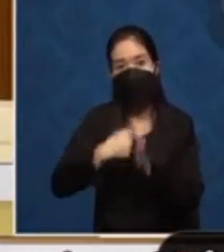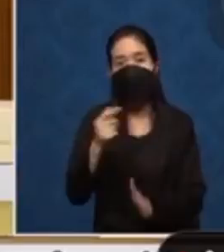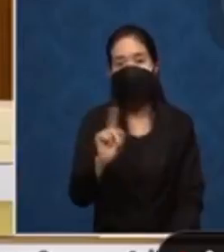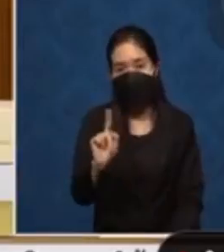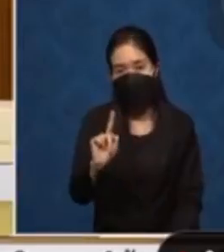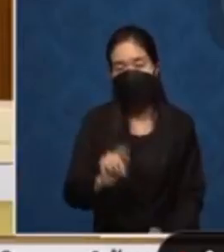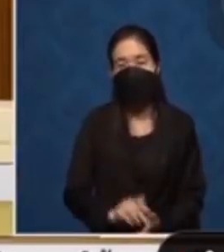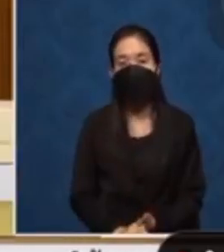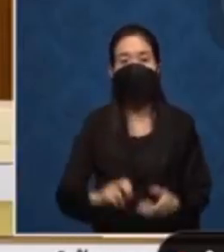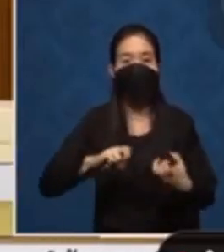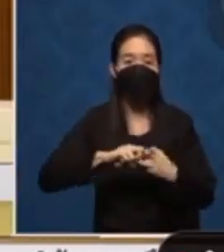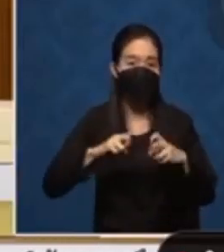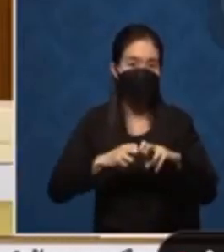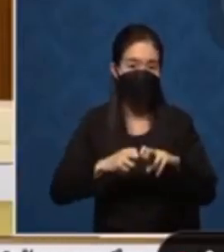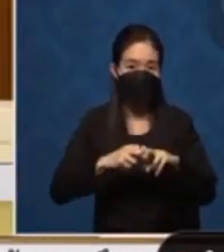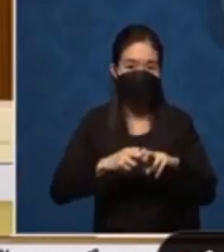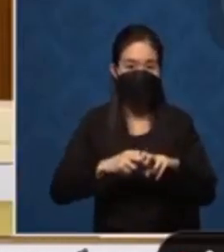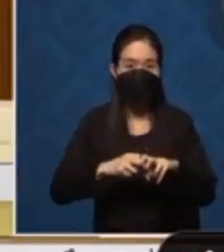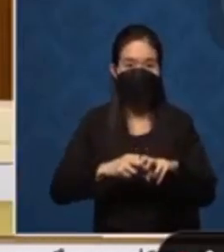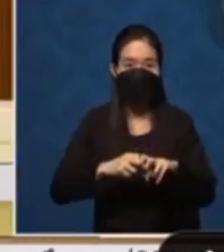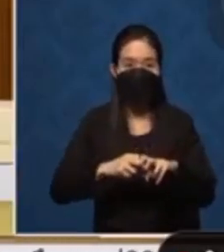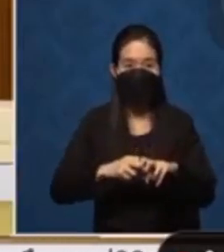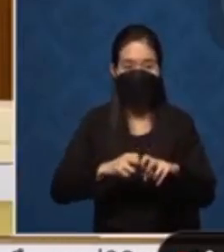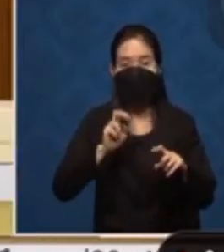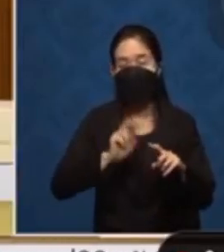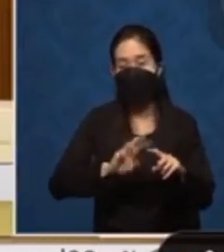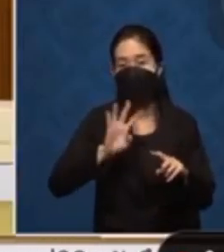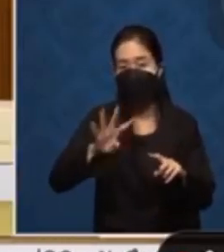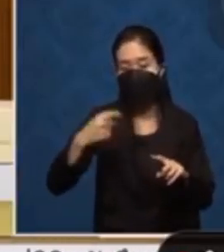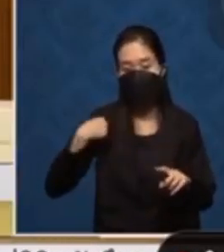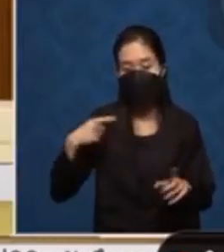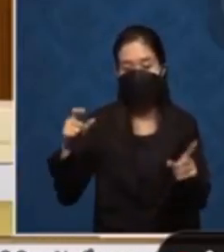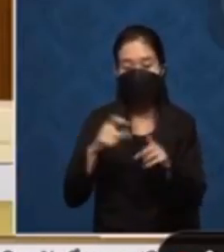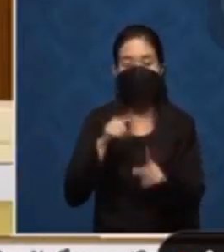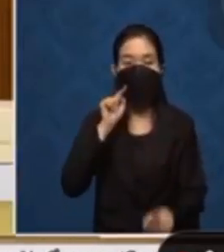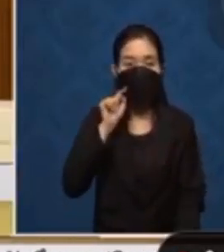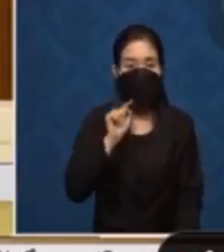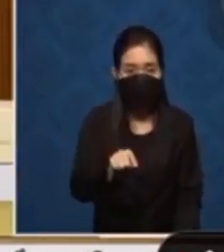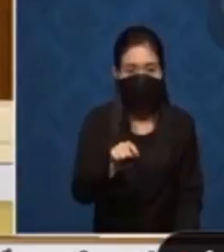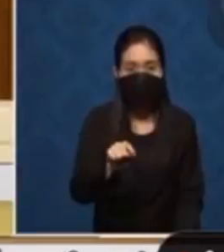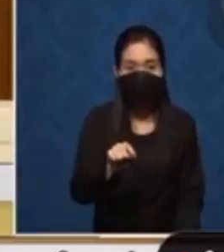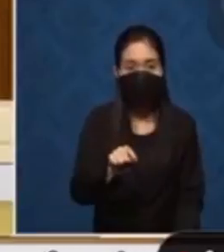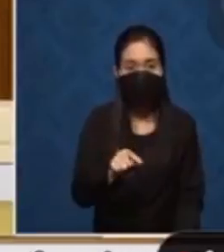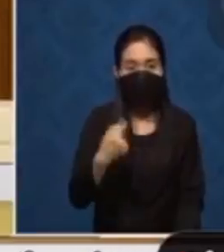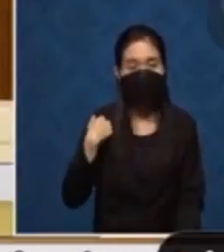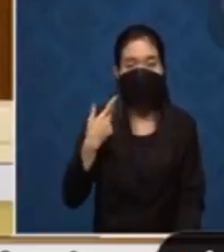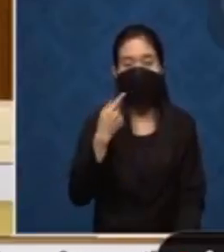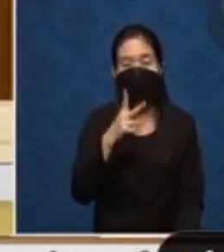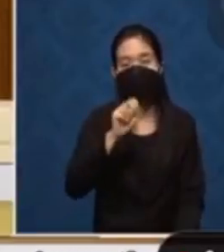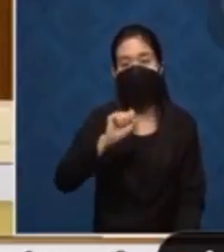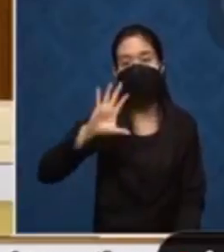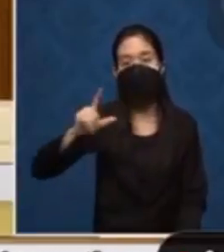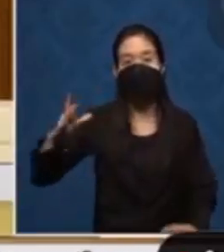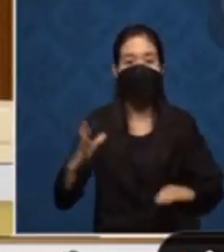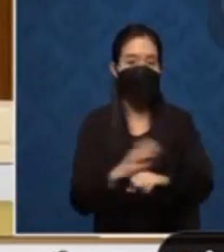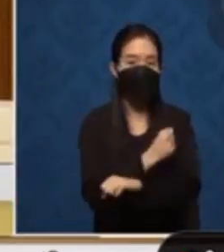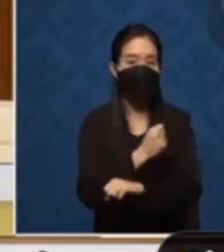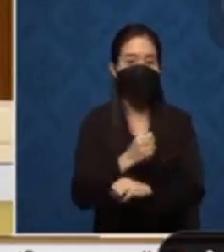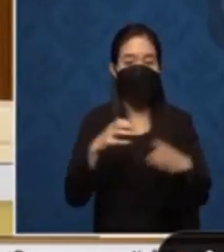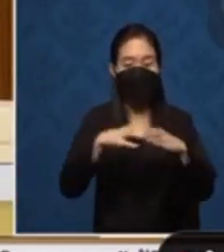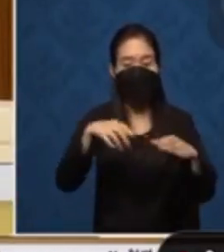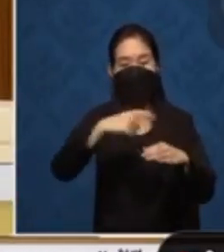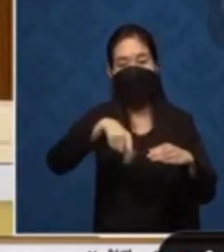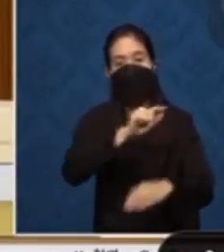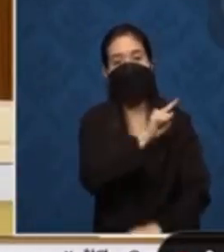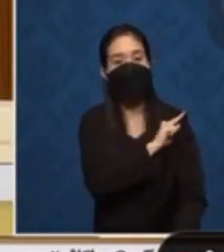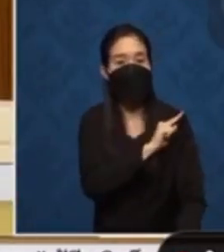ประเดปัญหาประการต่อมามีประกาศคำสั่งค. ส. อย่น้อย 2 ชutable ที่ให้อำนาจเจาหนาที่ทหารเข้